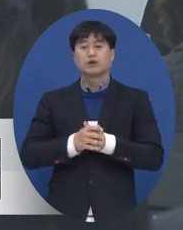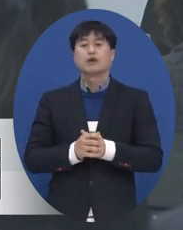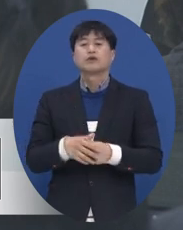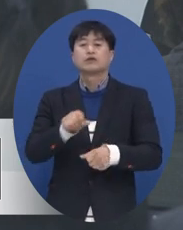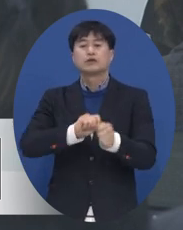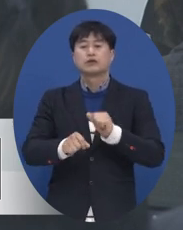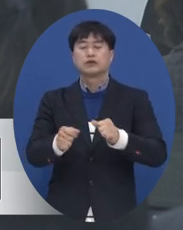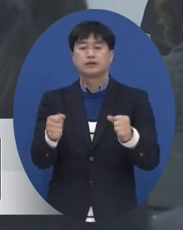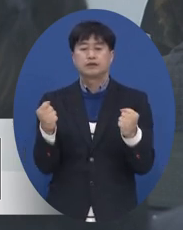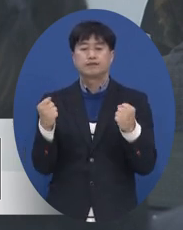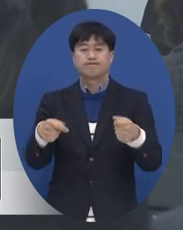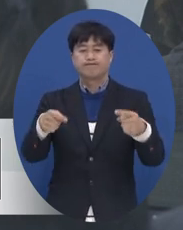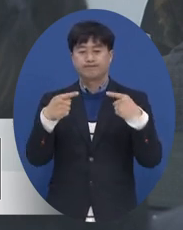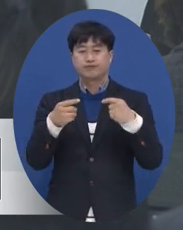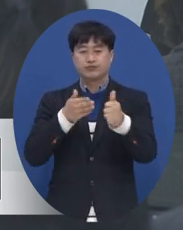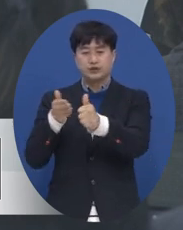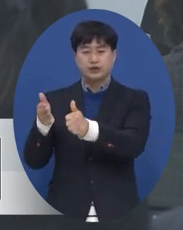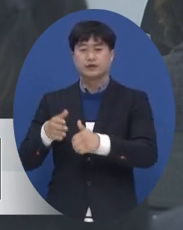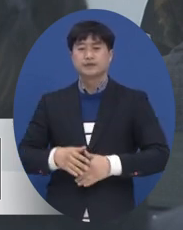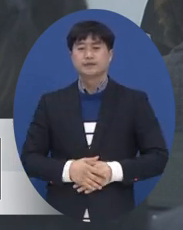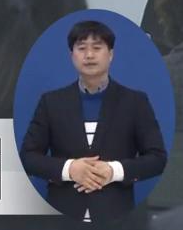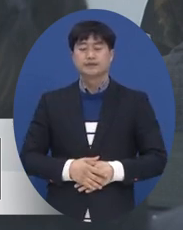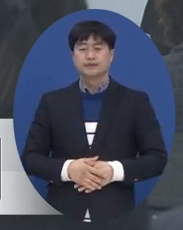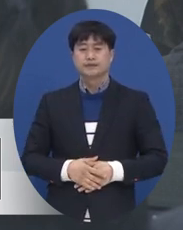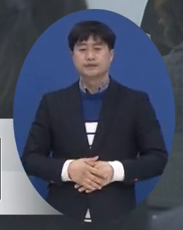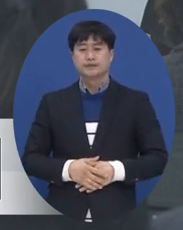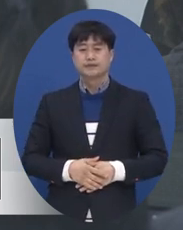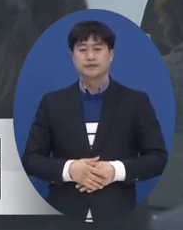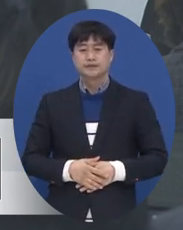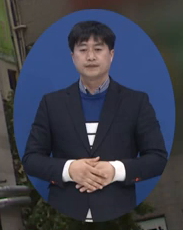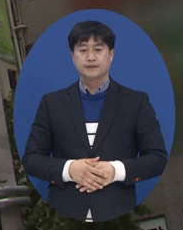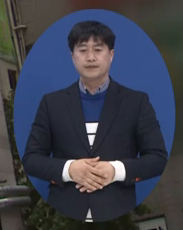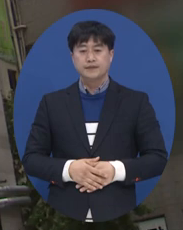적극적인 협조를 요청했습니다. 최창순 기자입니다.